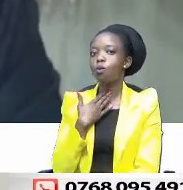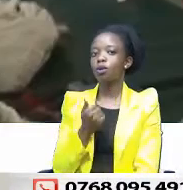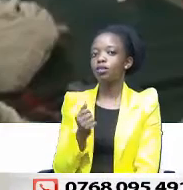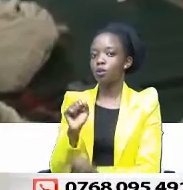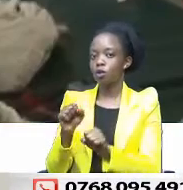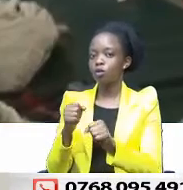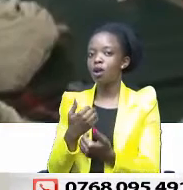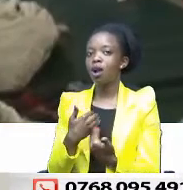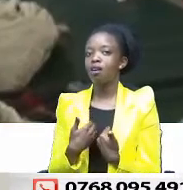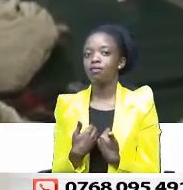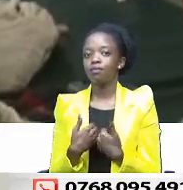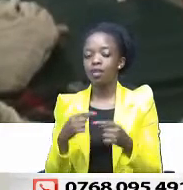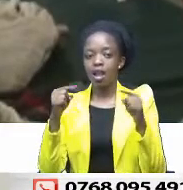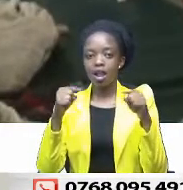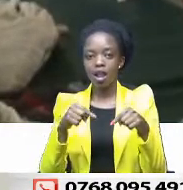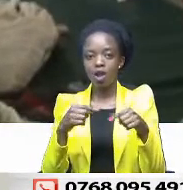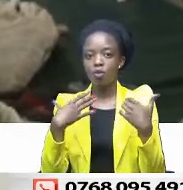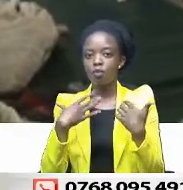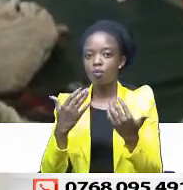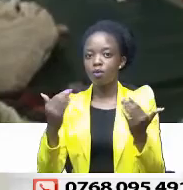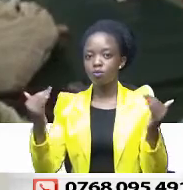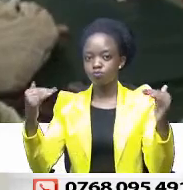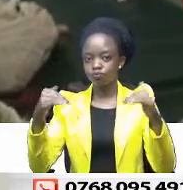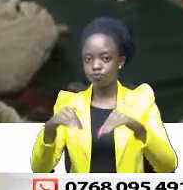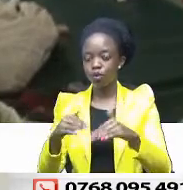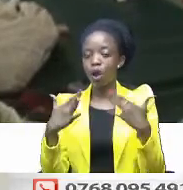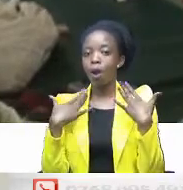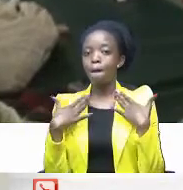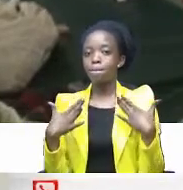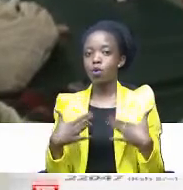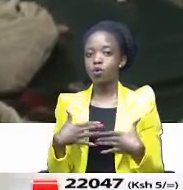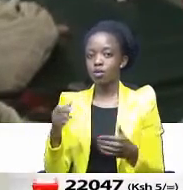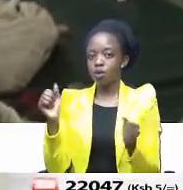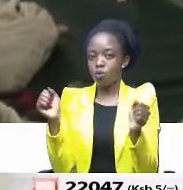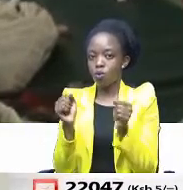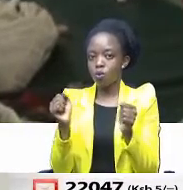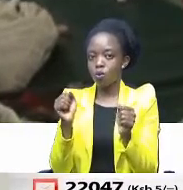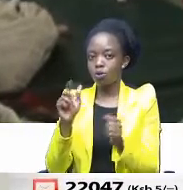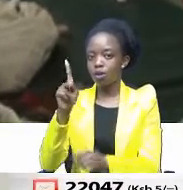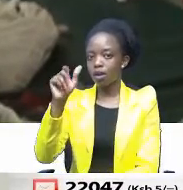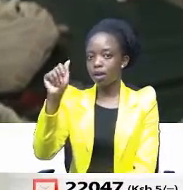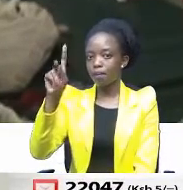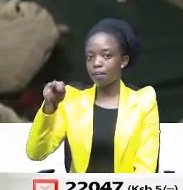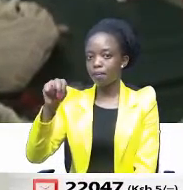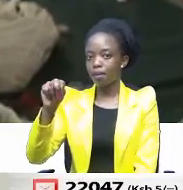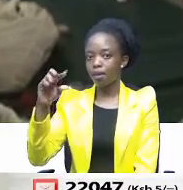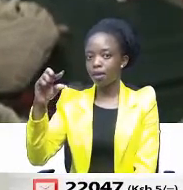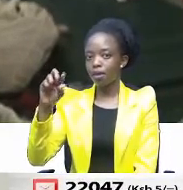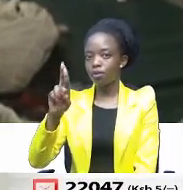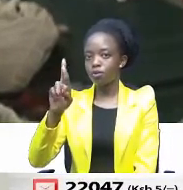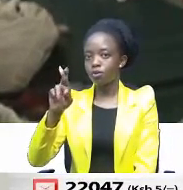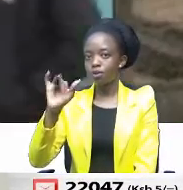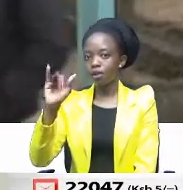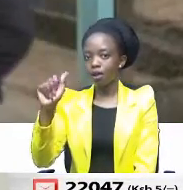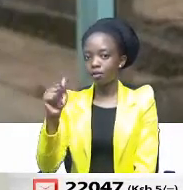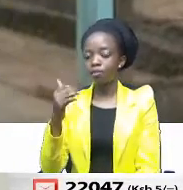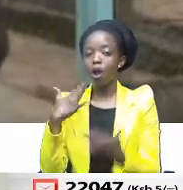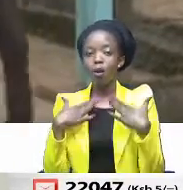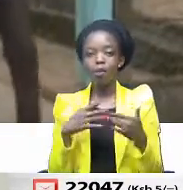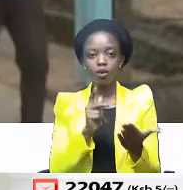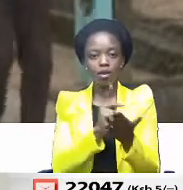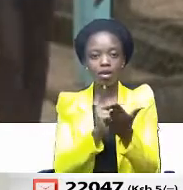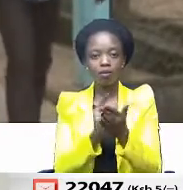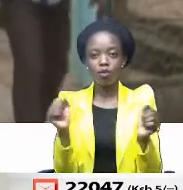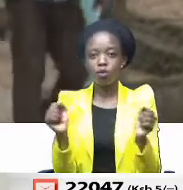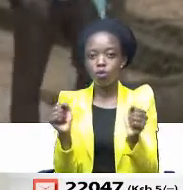tunaweza. Kwa sasa wahanga wa janga hilo wamelazwa kwenye hospitali ya rufaa ya Kapenguria wakiendelea kupokea matibabu, huku baadhi ya miili ikihifadhiwa katika